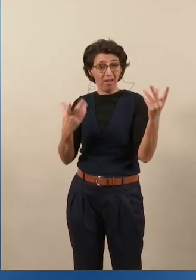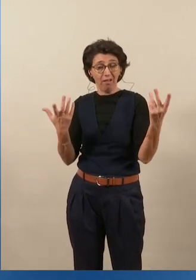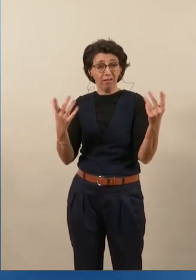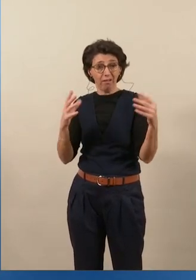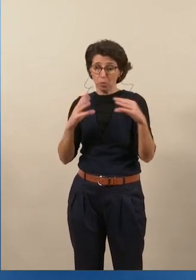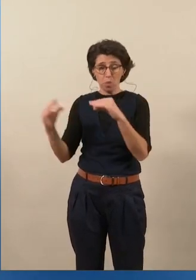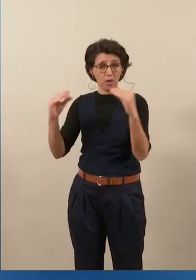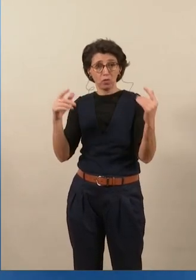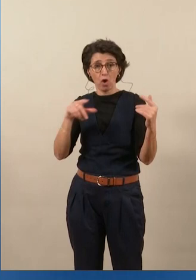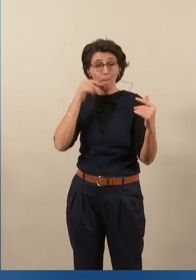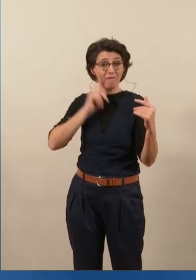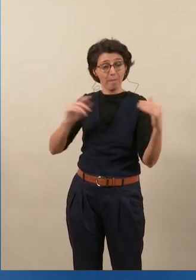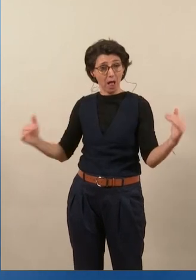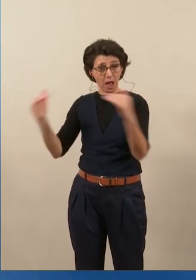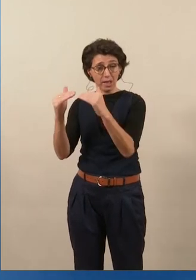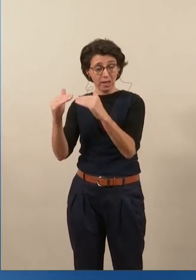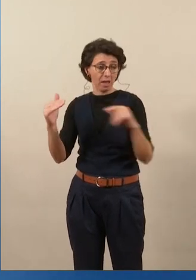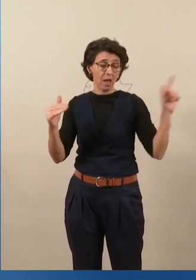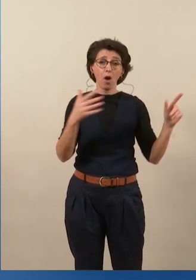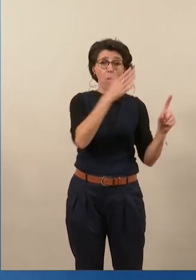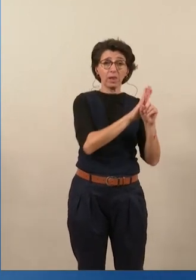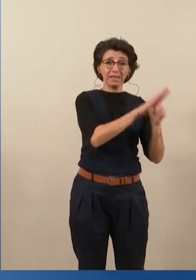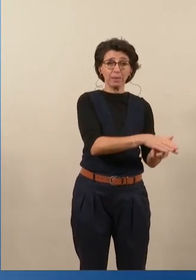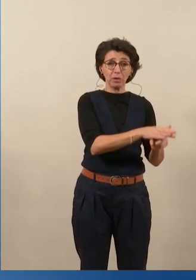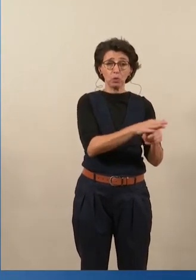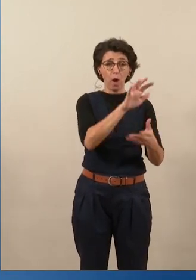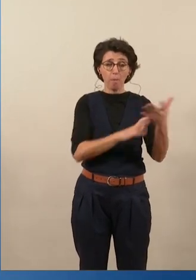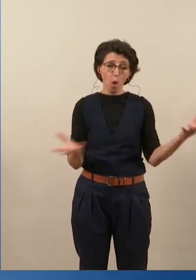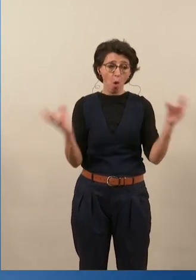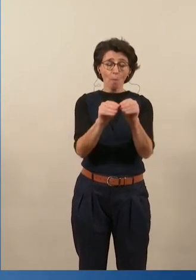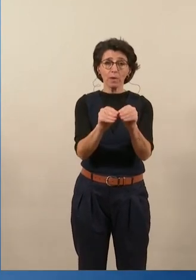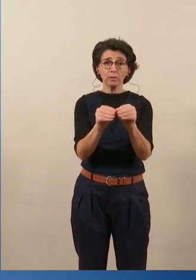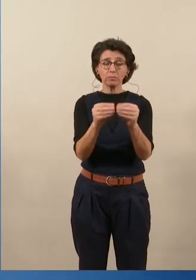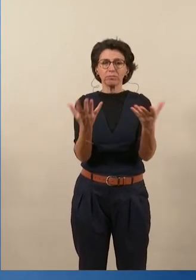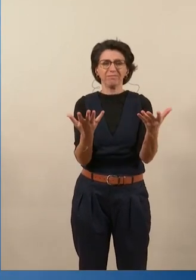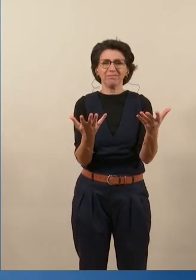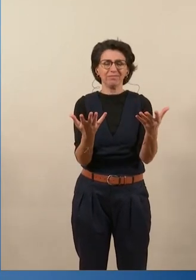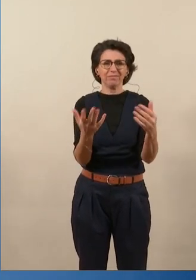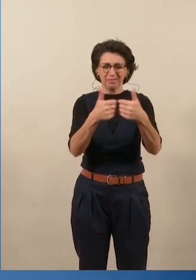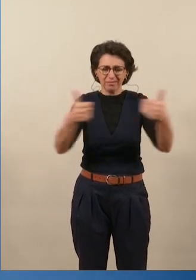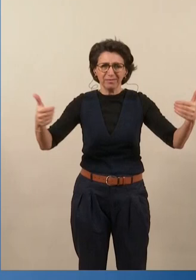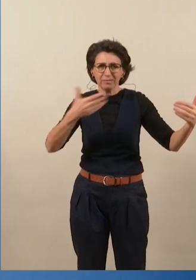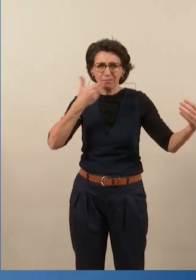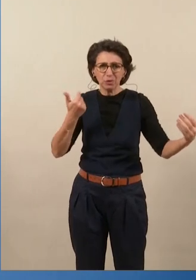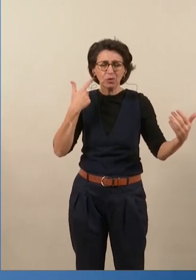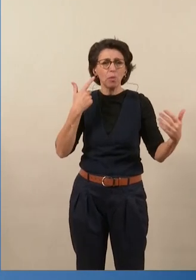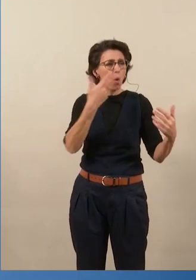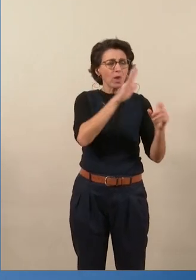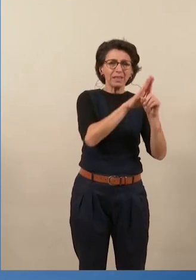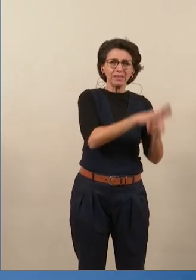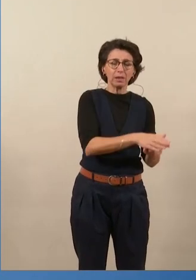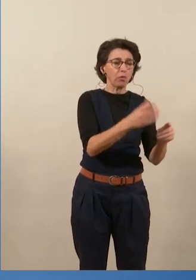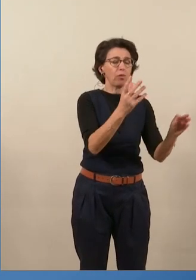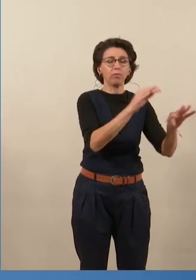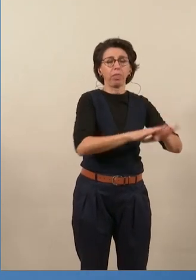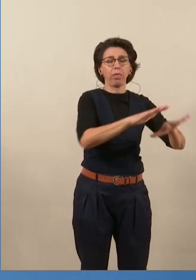hommes et les femmes et les autres formes de discrimination et forcément c'est un échec pour les autres formes de discrimination qui sont noyé dans un rapport